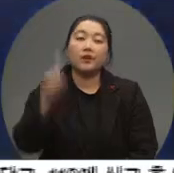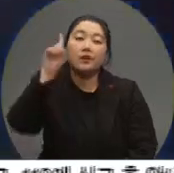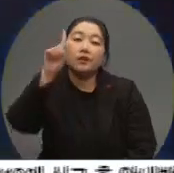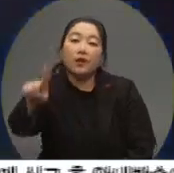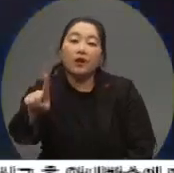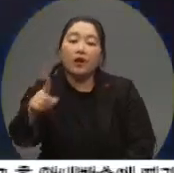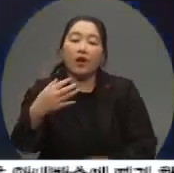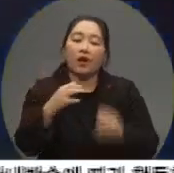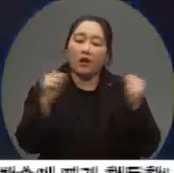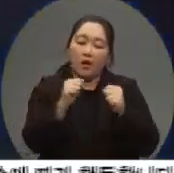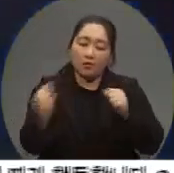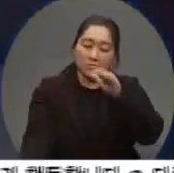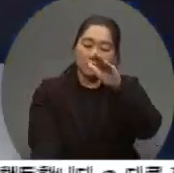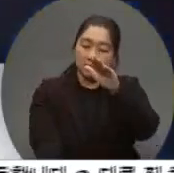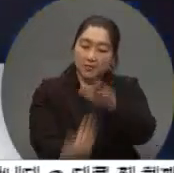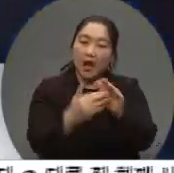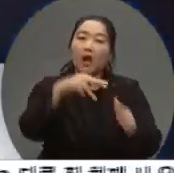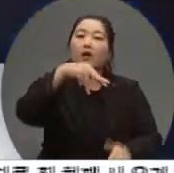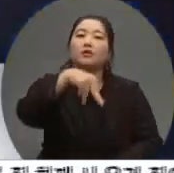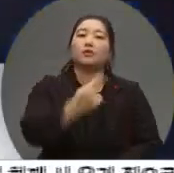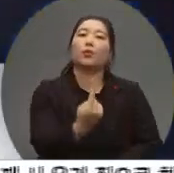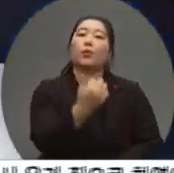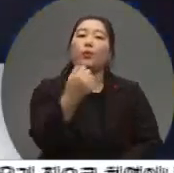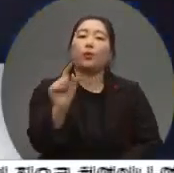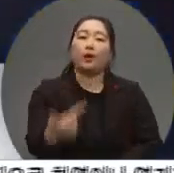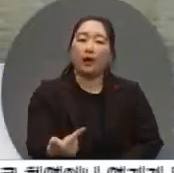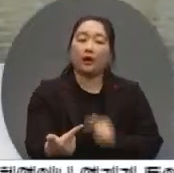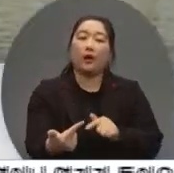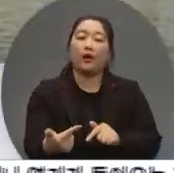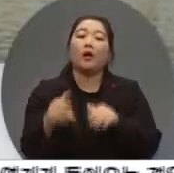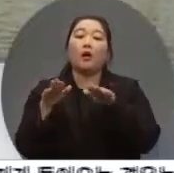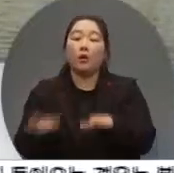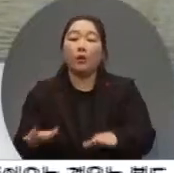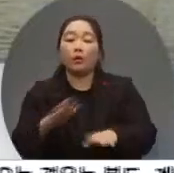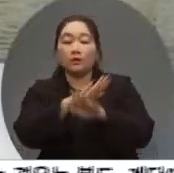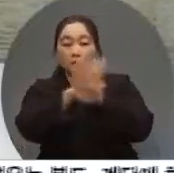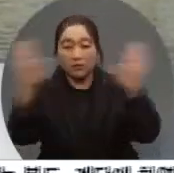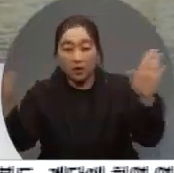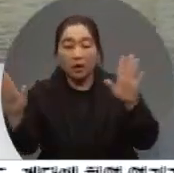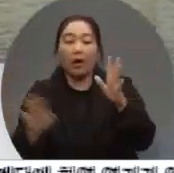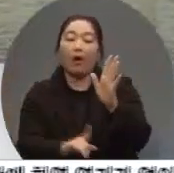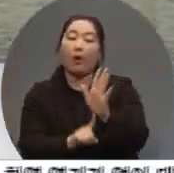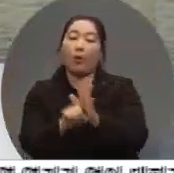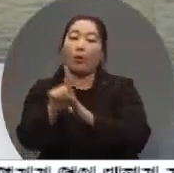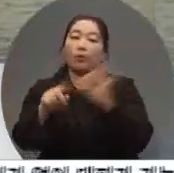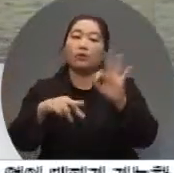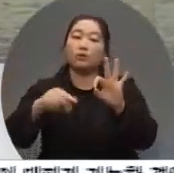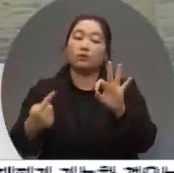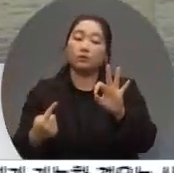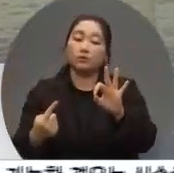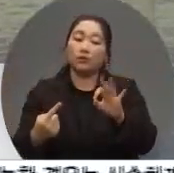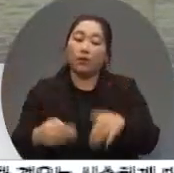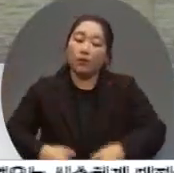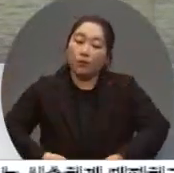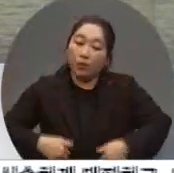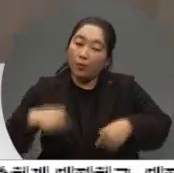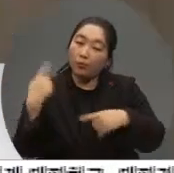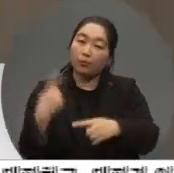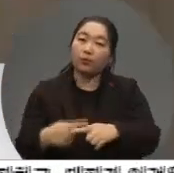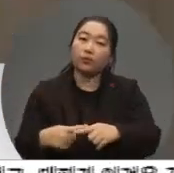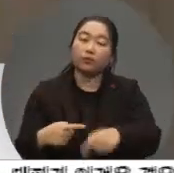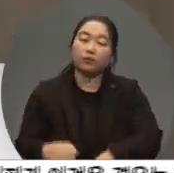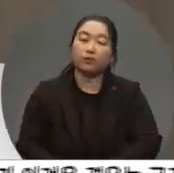내일은 겨울 중 가장 추운 때인 소한인데요. 오늘 한낮 기온은 10도를 넘어서면서 이른 봄 같은